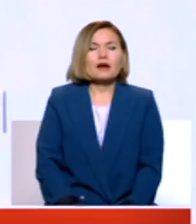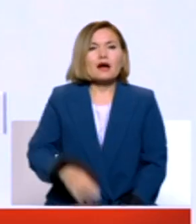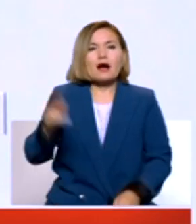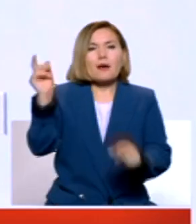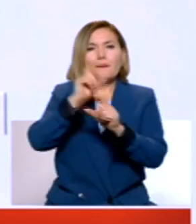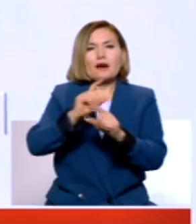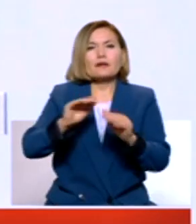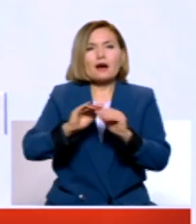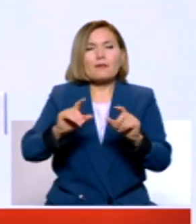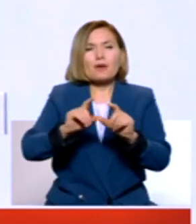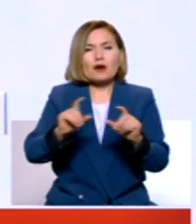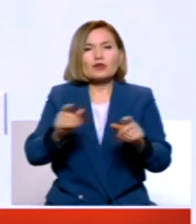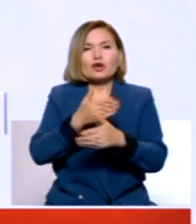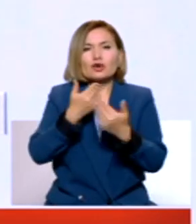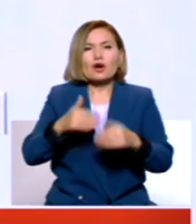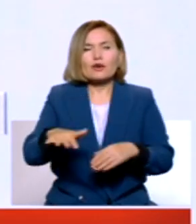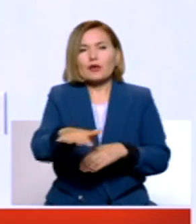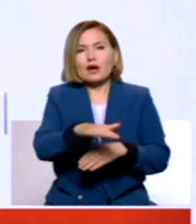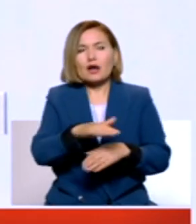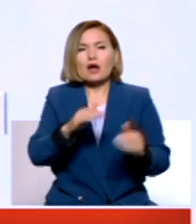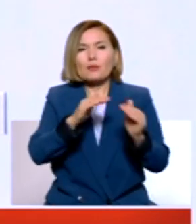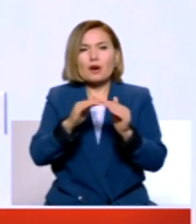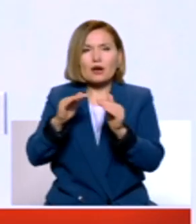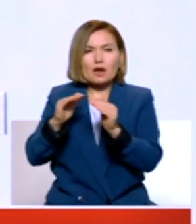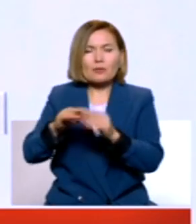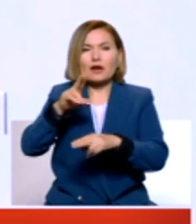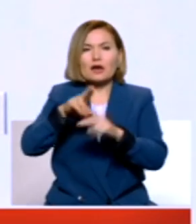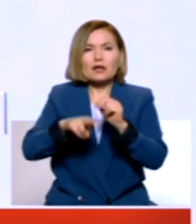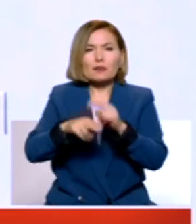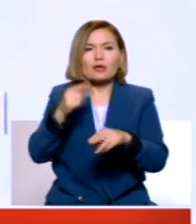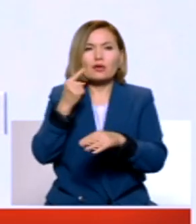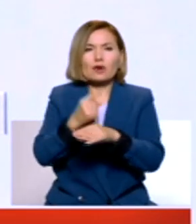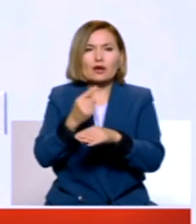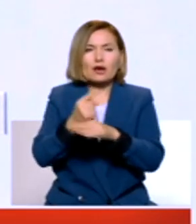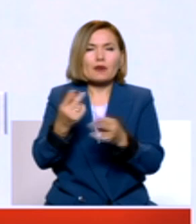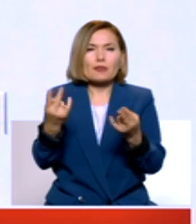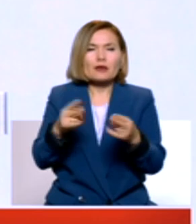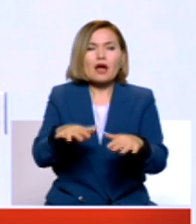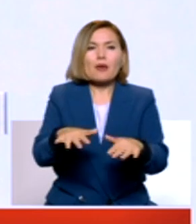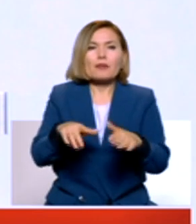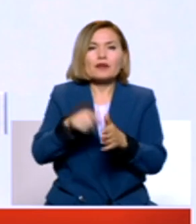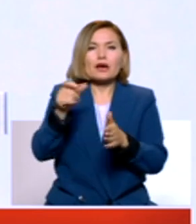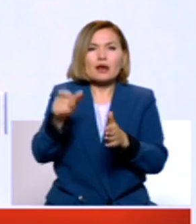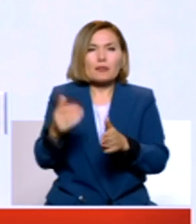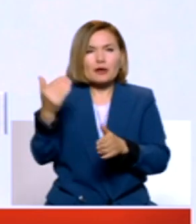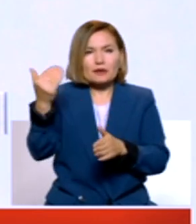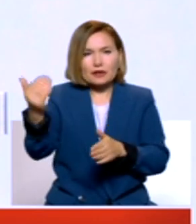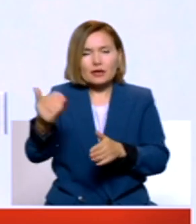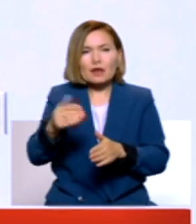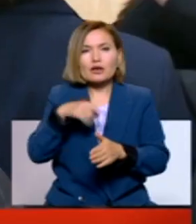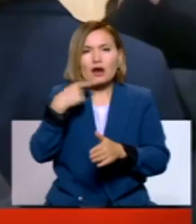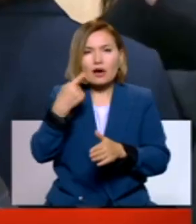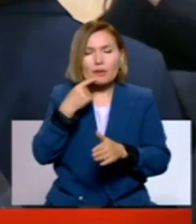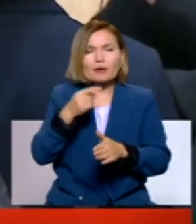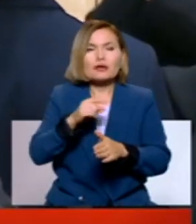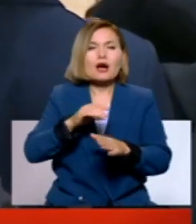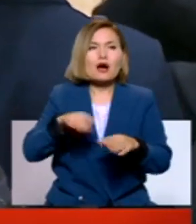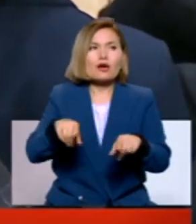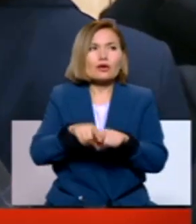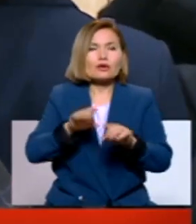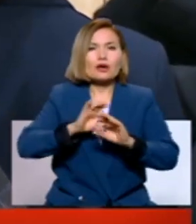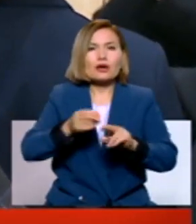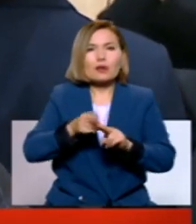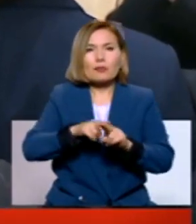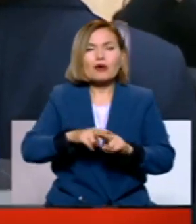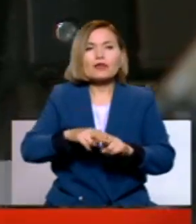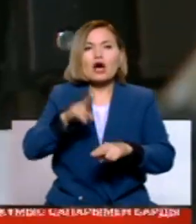Мектебі және балабақшасы жоқ аудандарда көп қабатты үйлердің салынуына тыйым салу қажет. Мәжіліс депутаты Асхат Аймағамбетовтің ұсынысы осындай.